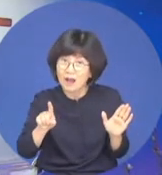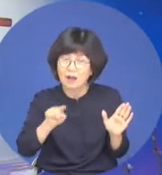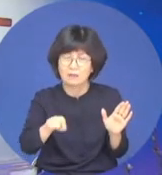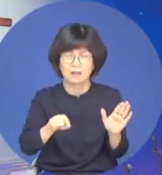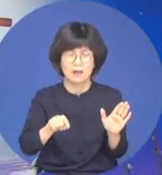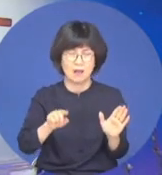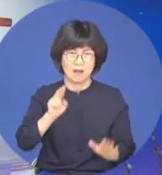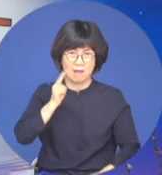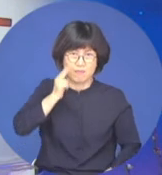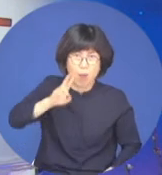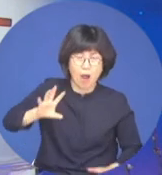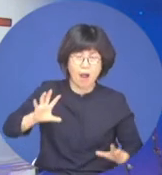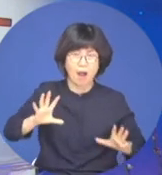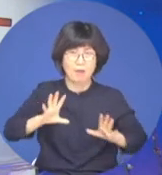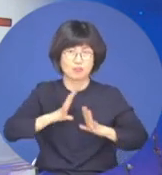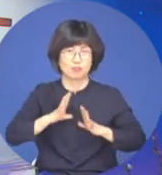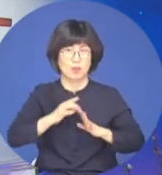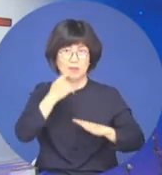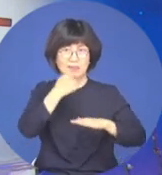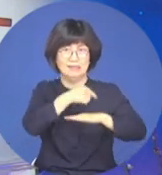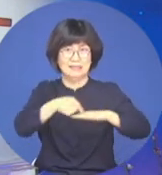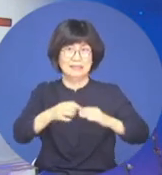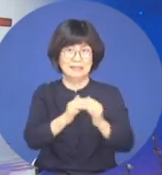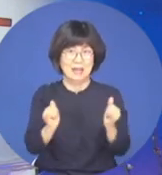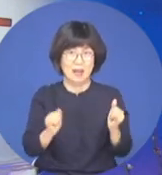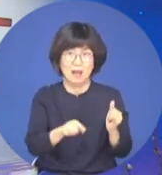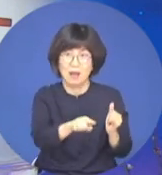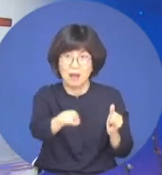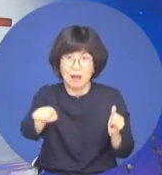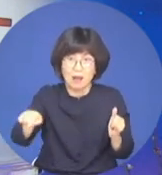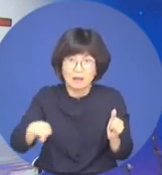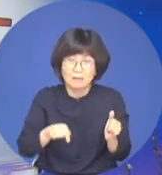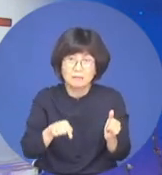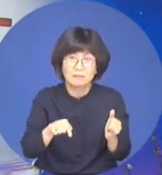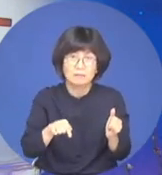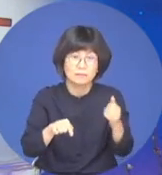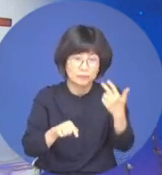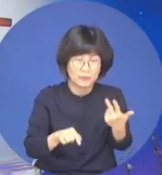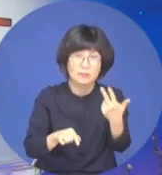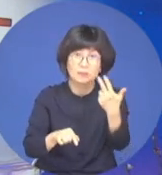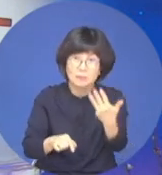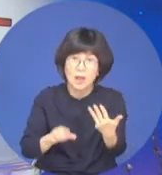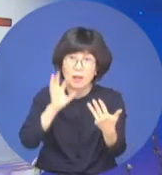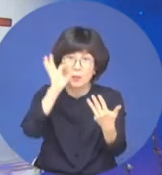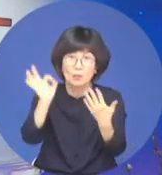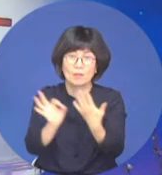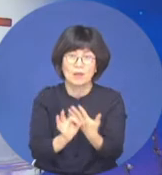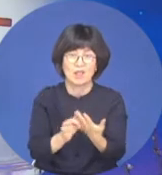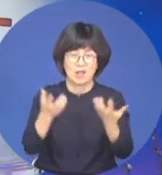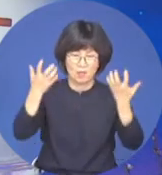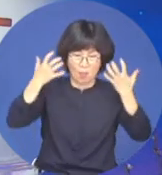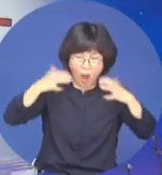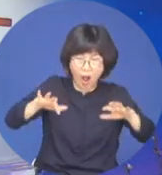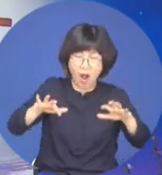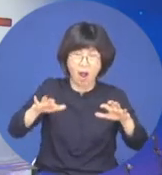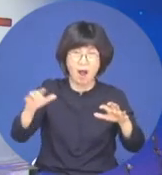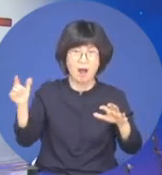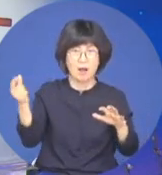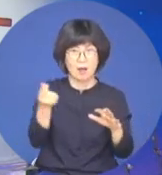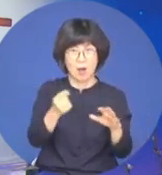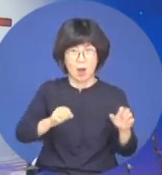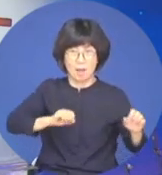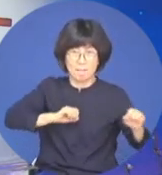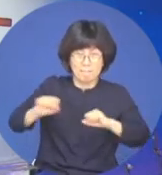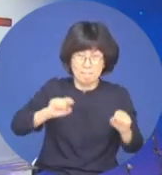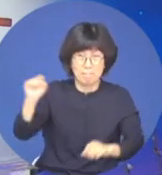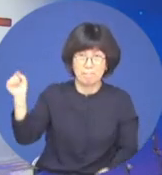백성이다. 그리고 7절을 보게 되면 뭐라고 했습니까? 7절 8절을 보게 되면 표범같이 빠르고, 예? 저녁에